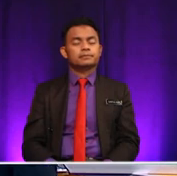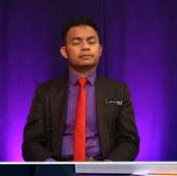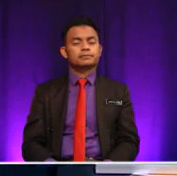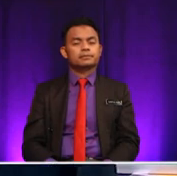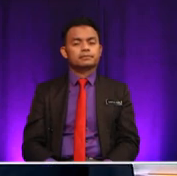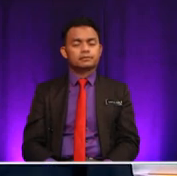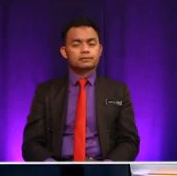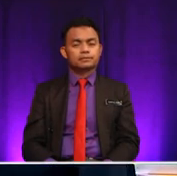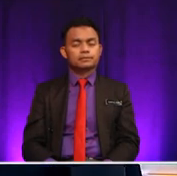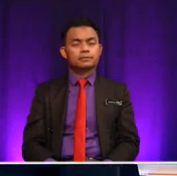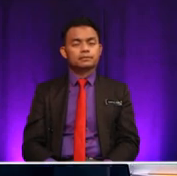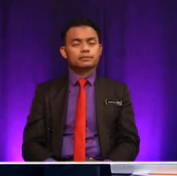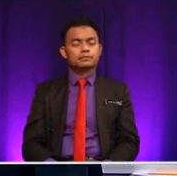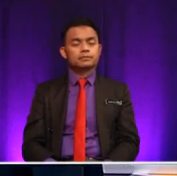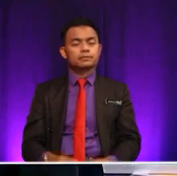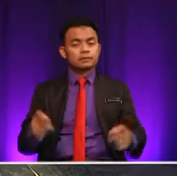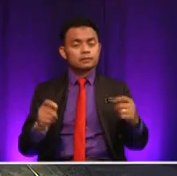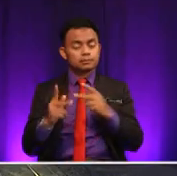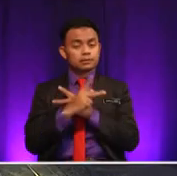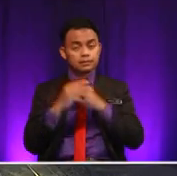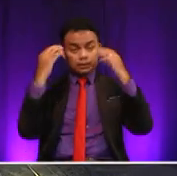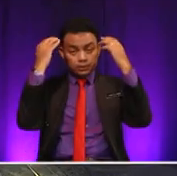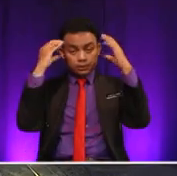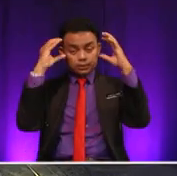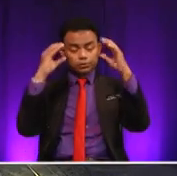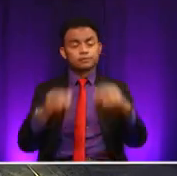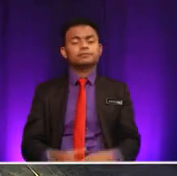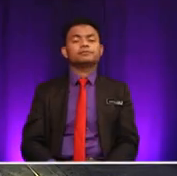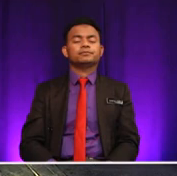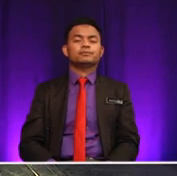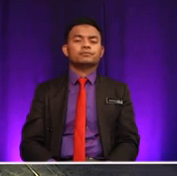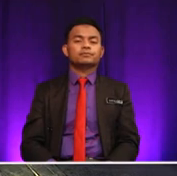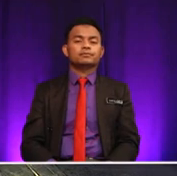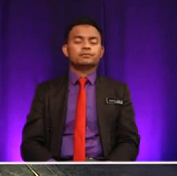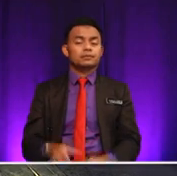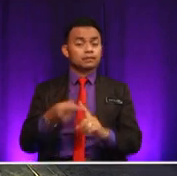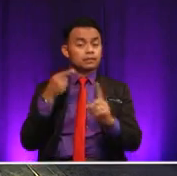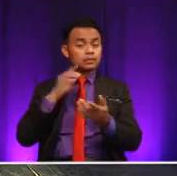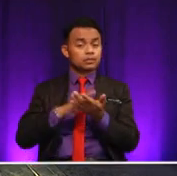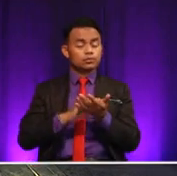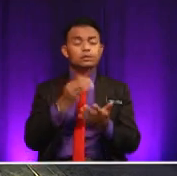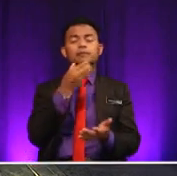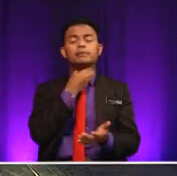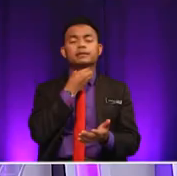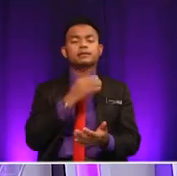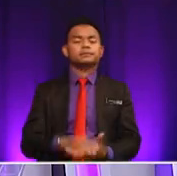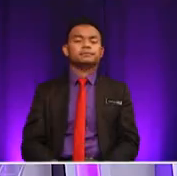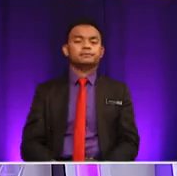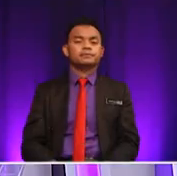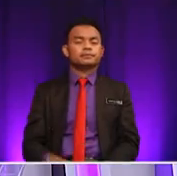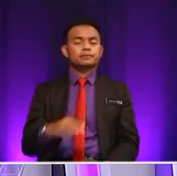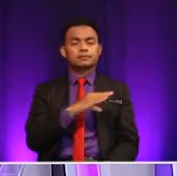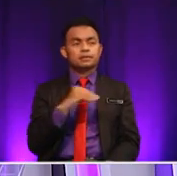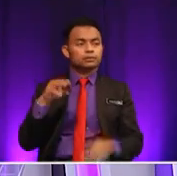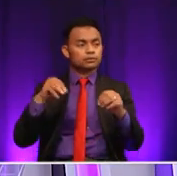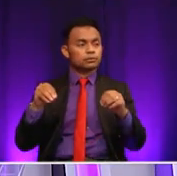ee baik sayangnya ucapkan terima kasih kepada cek gu Nur Fariza dari SMK Abu Bakar al-baqakir bahkan serai Pirak dan juga